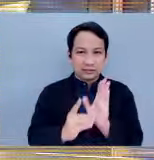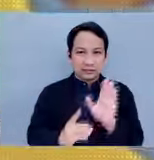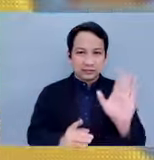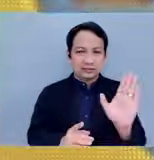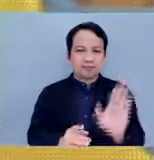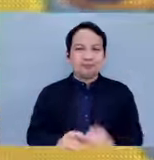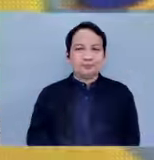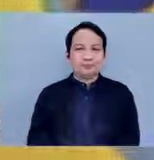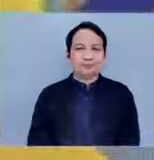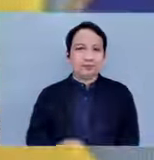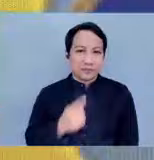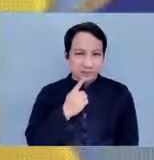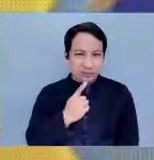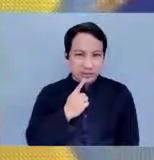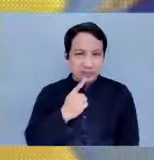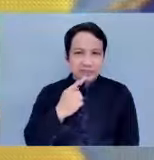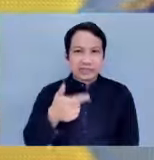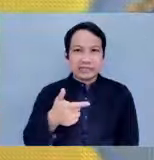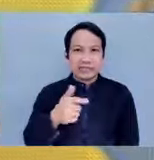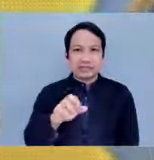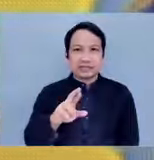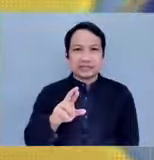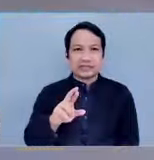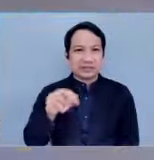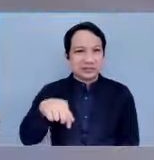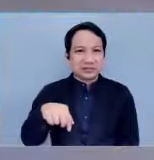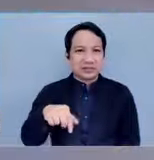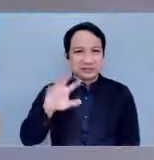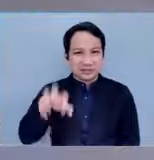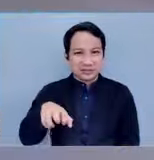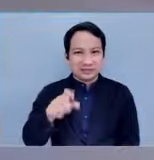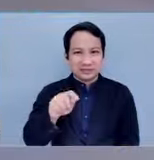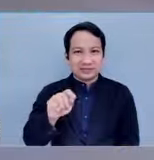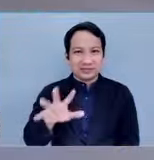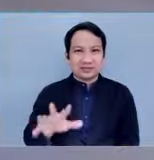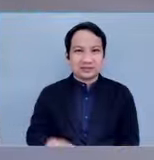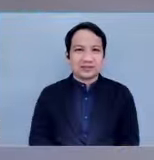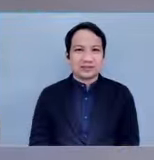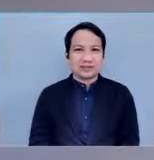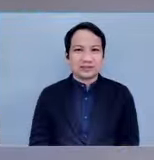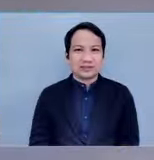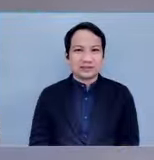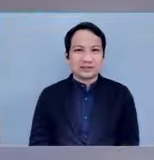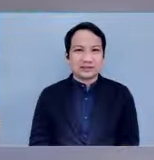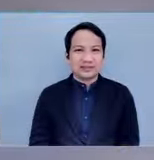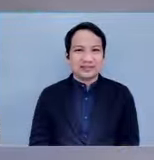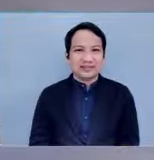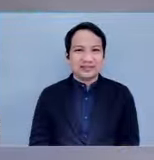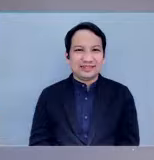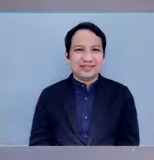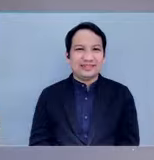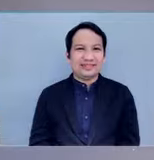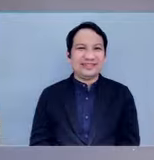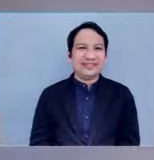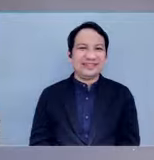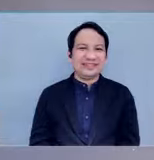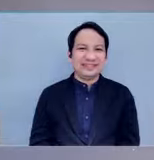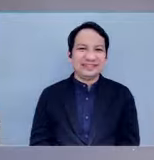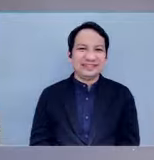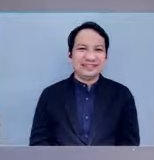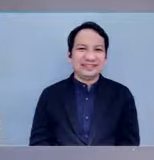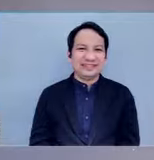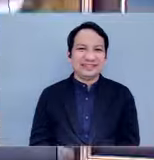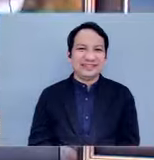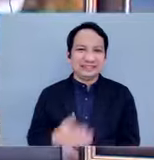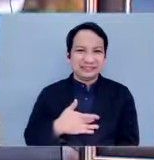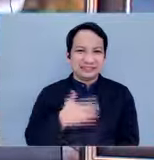Na-miss ko bigla si Garfield. Nag-miss natin bigla. Matatagpan yung TV5 logo. Si Garfield na natin. Bigla natin na-feel yung